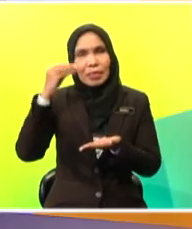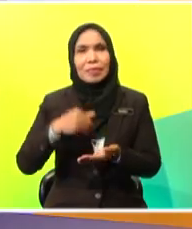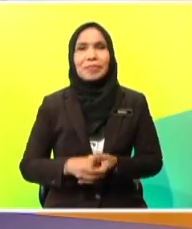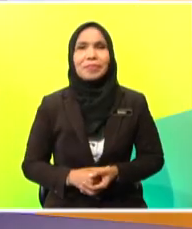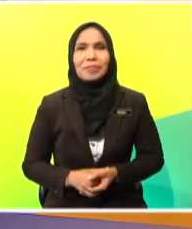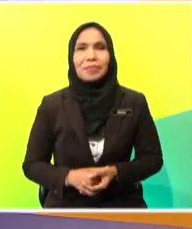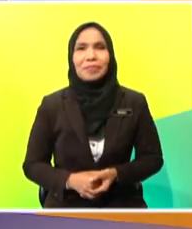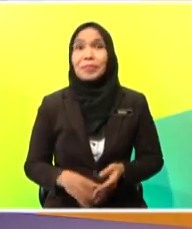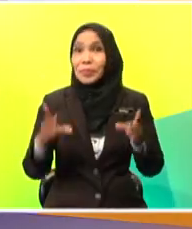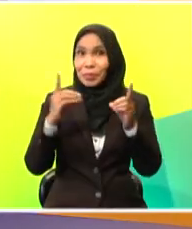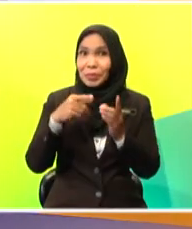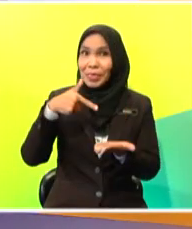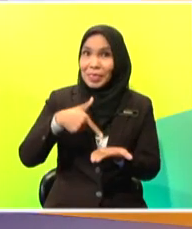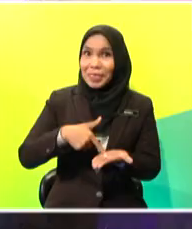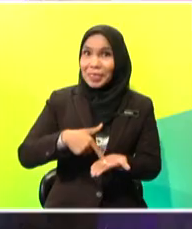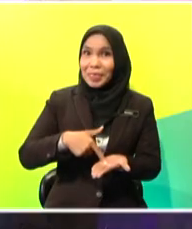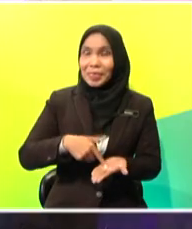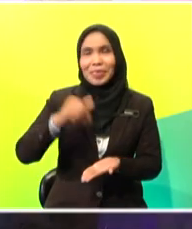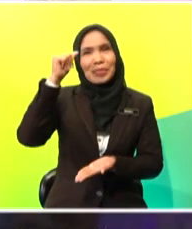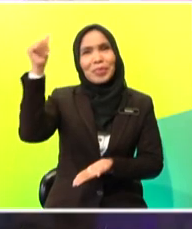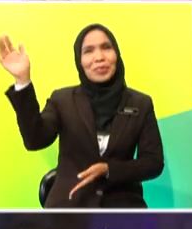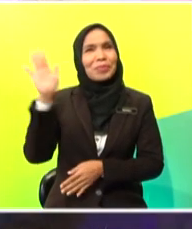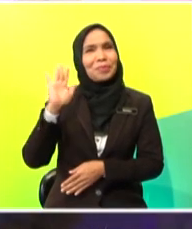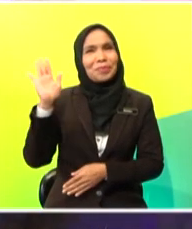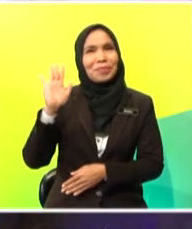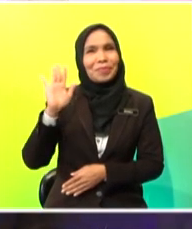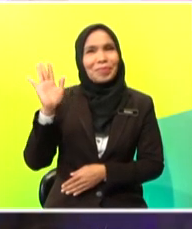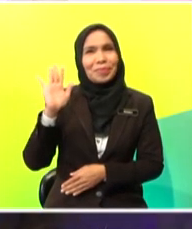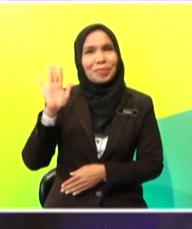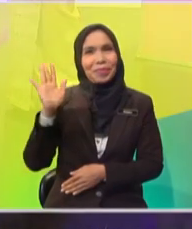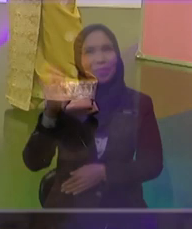kelas sharing sehingga berjumpa lagi Assalamualaikum bye bye